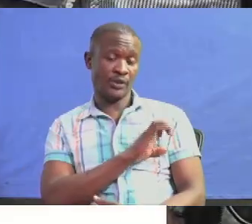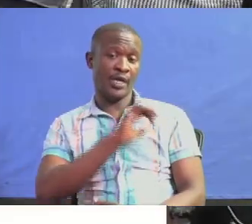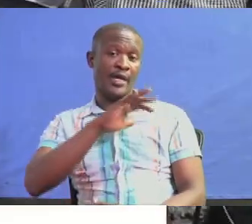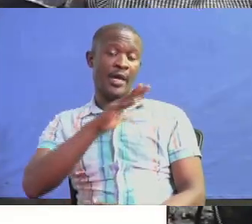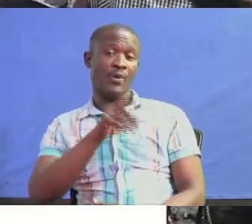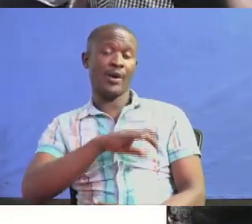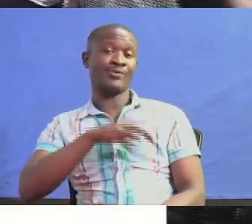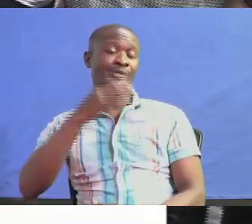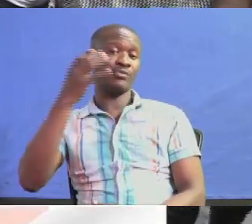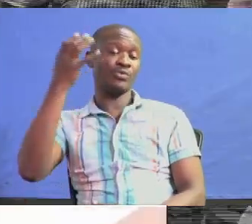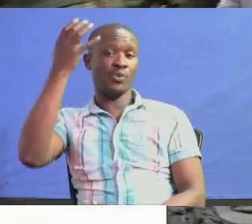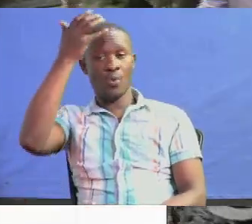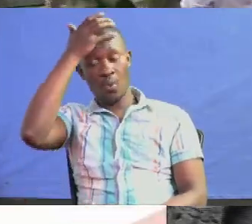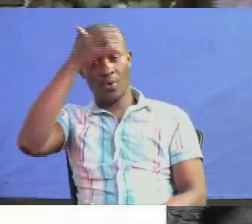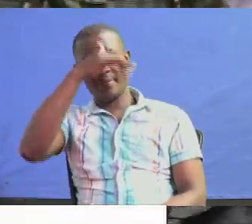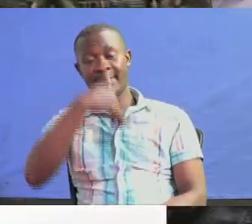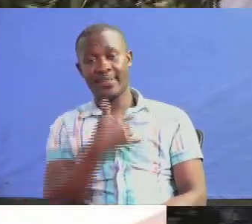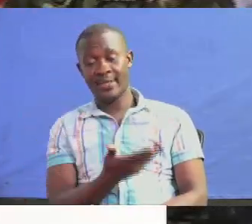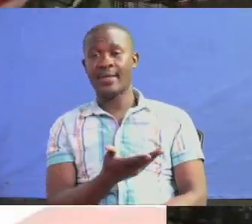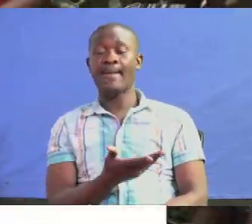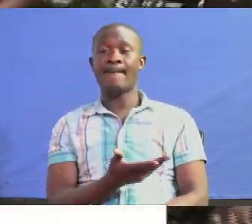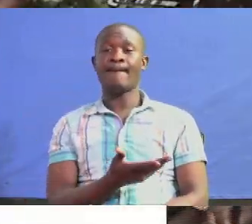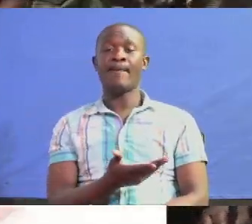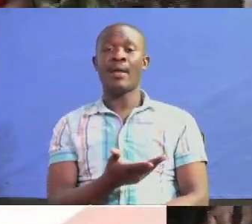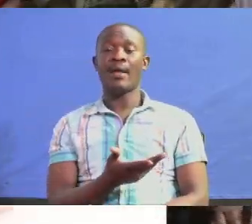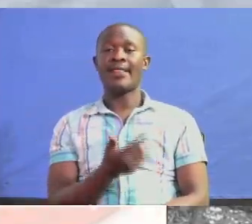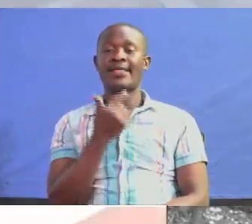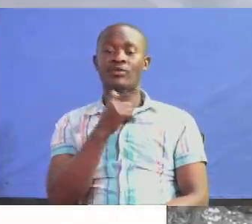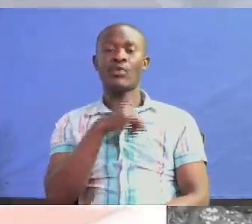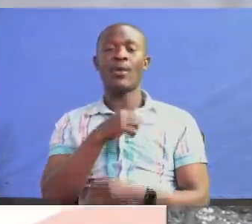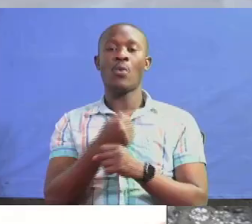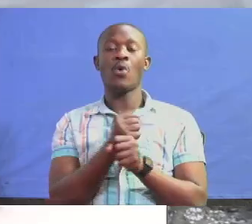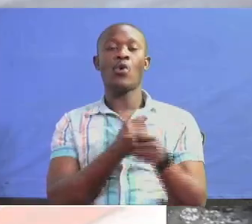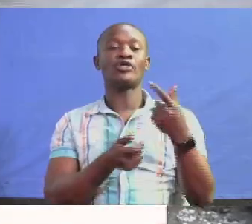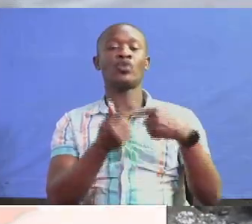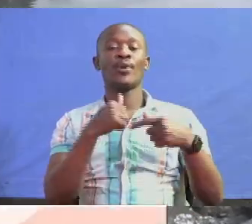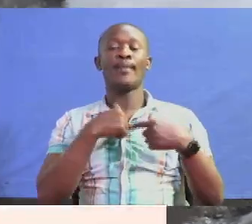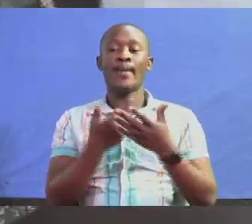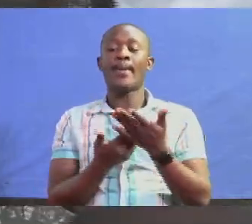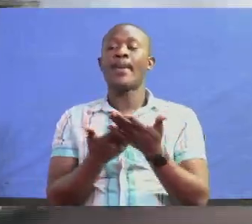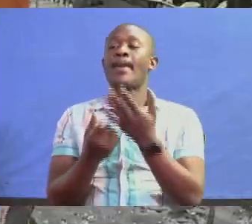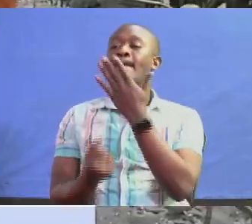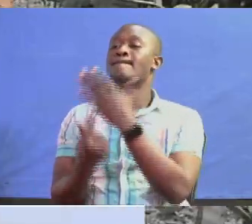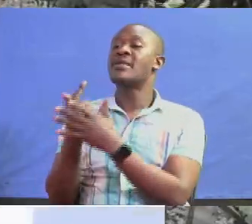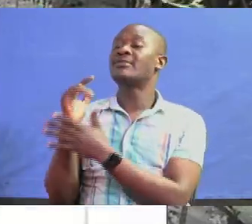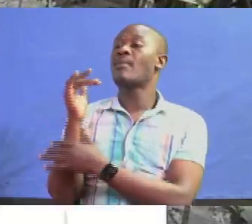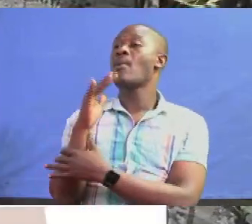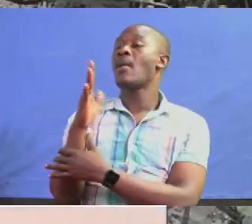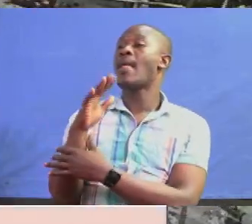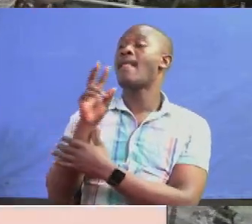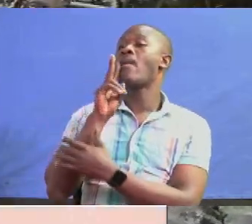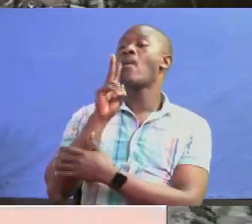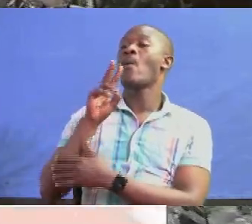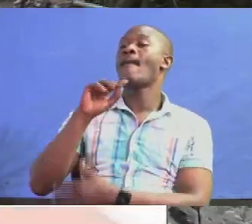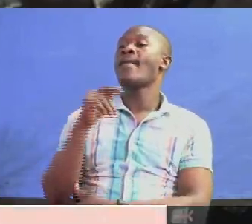wa idara ya masuala ya vijana na sanaa Ismail Malim aliwapongeza wakaazi kwa kujitolea kwao katika upandaji wa miti 1200.